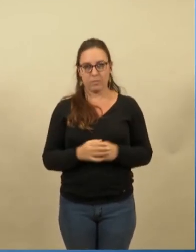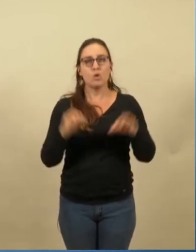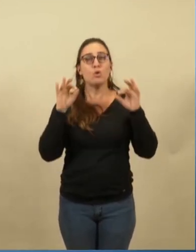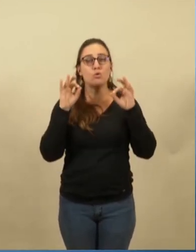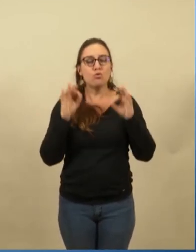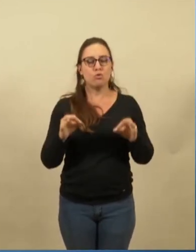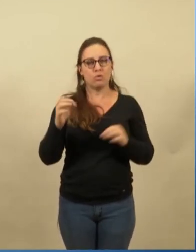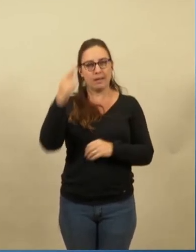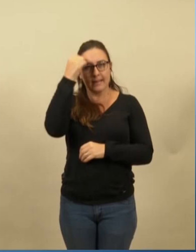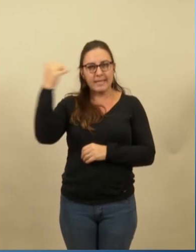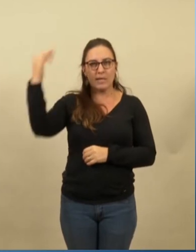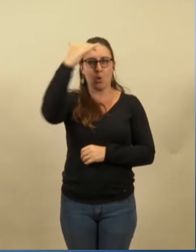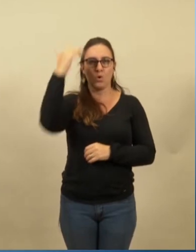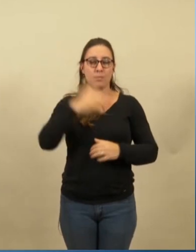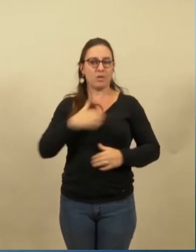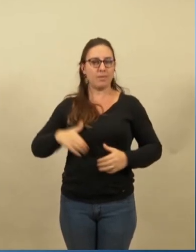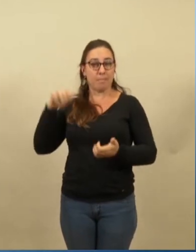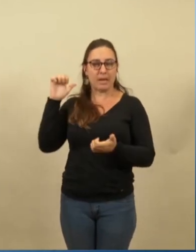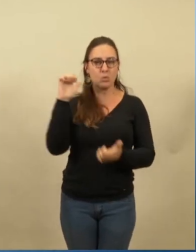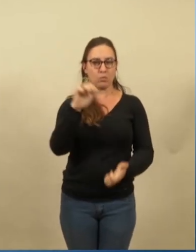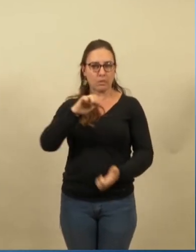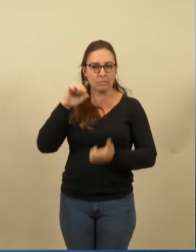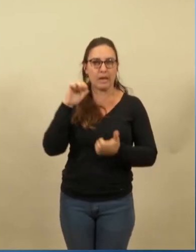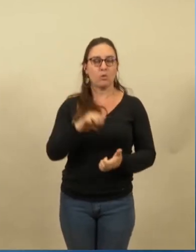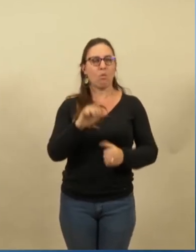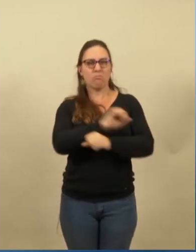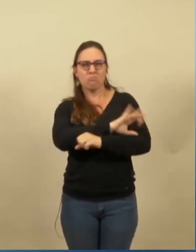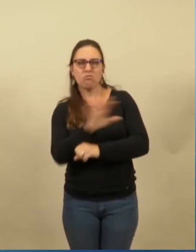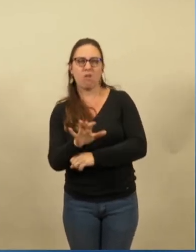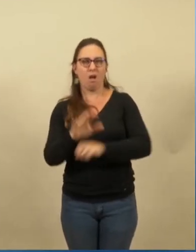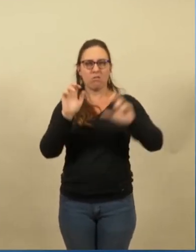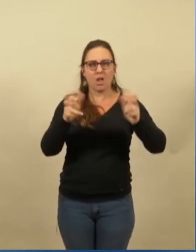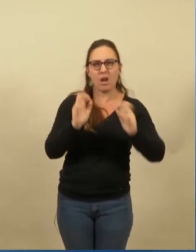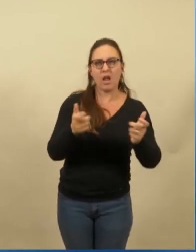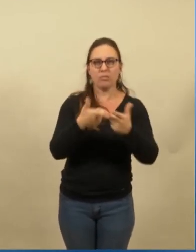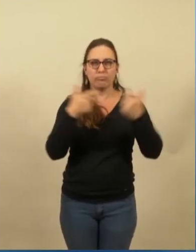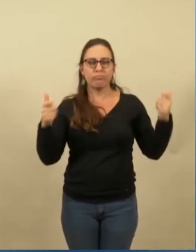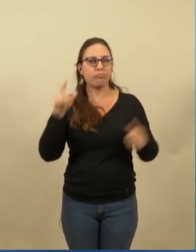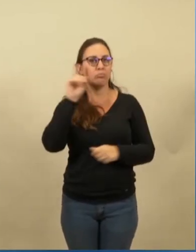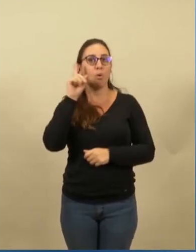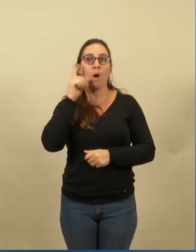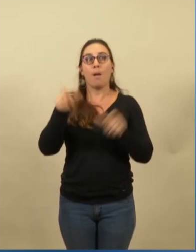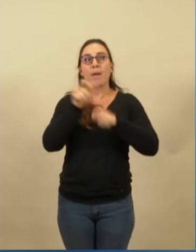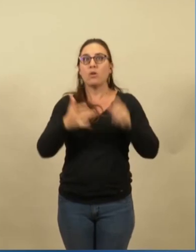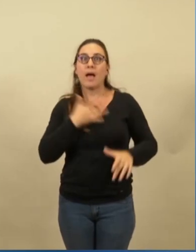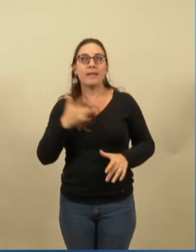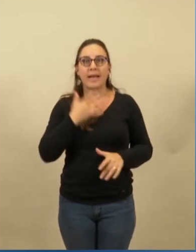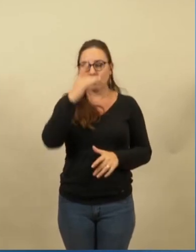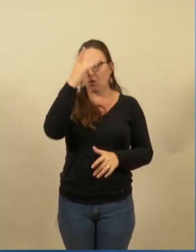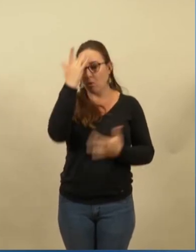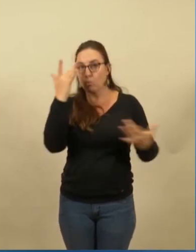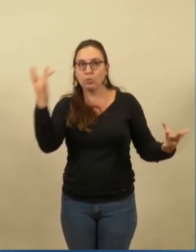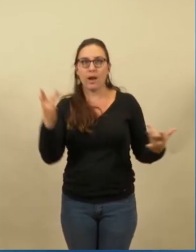pression idéologique par la municipalité qui est notée par les par les médias parce qu'ils suivent l'activité culturelle et qui est inquiétante pourquoi